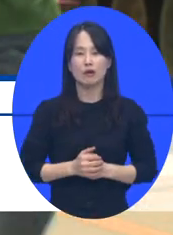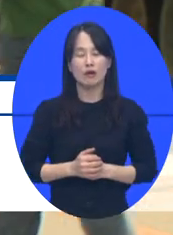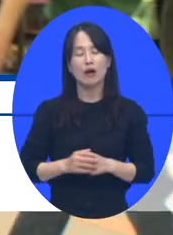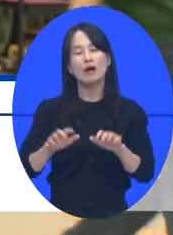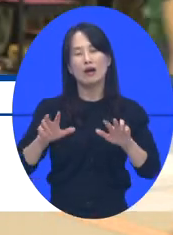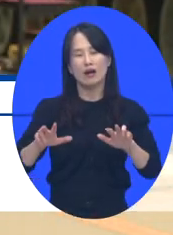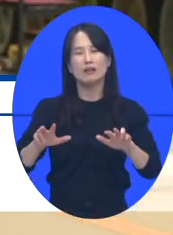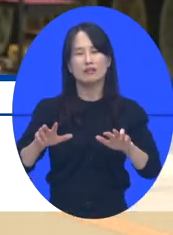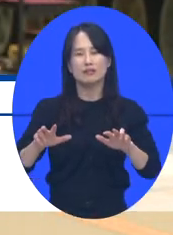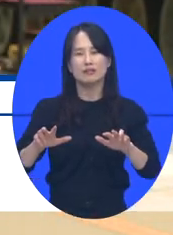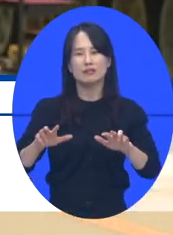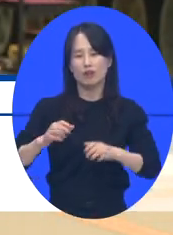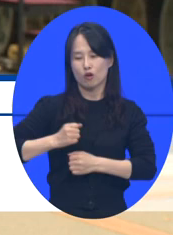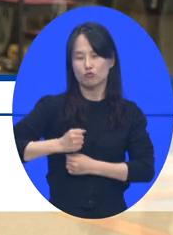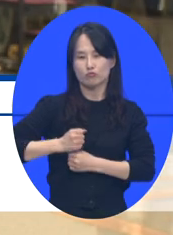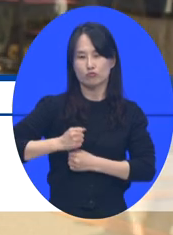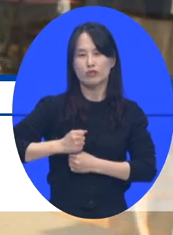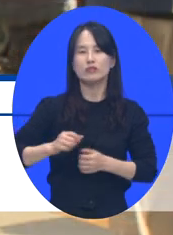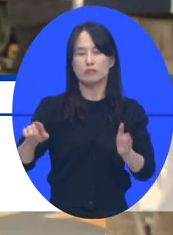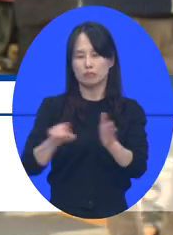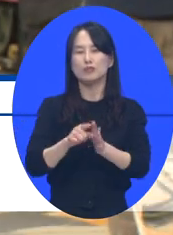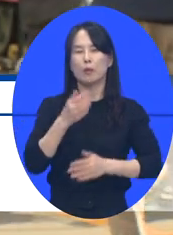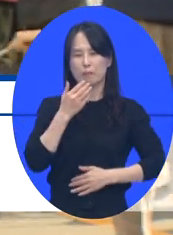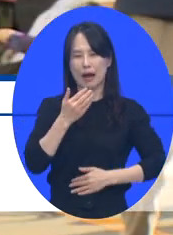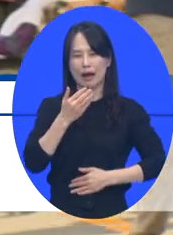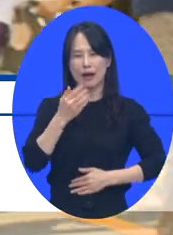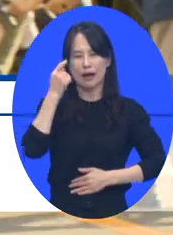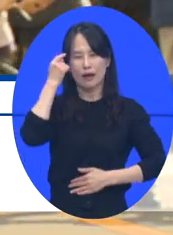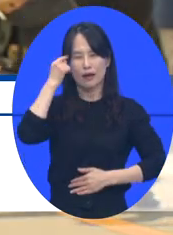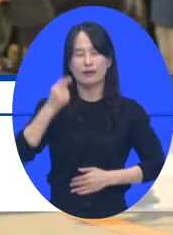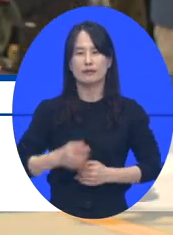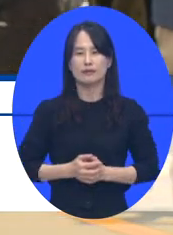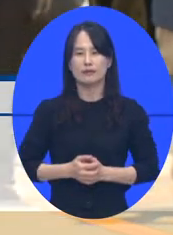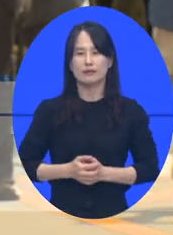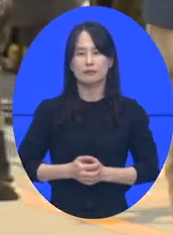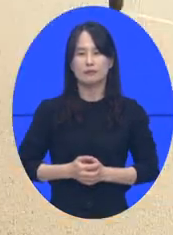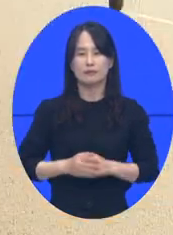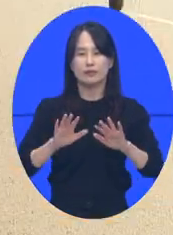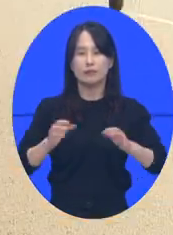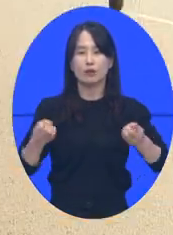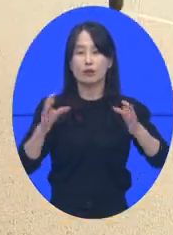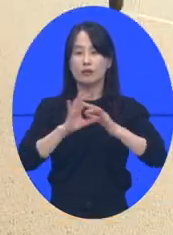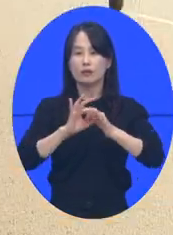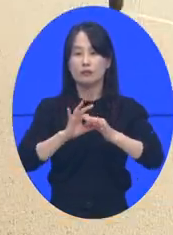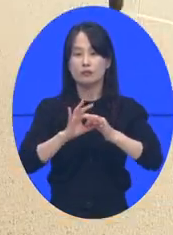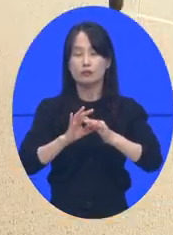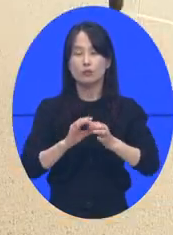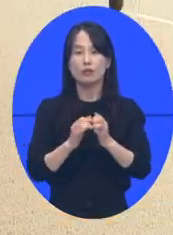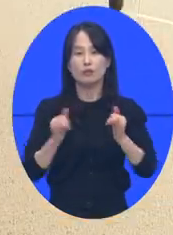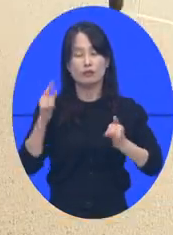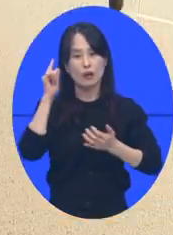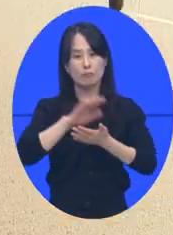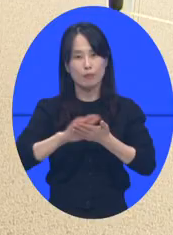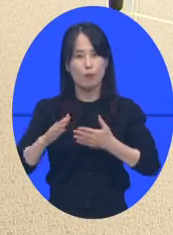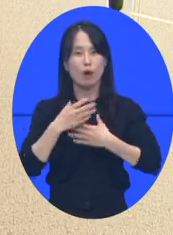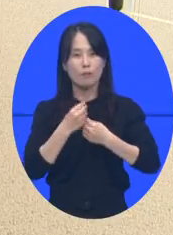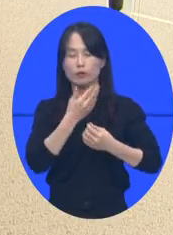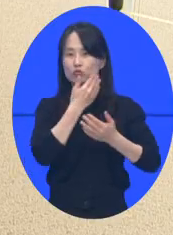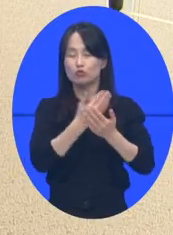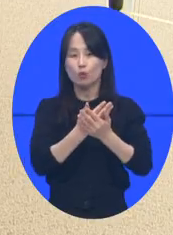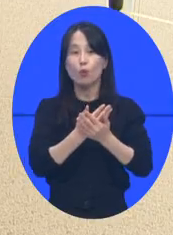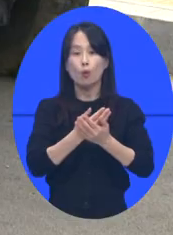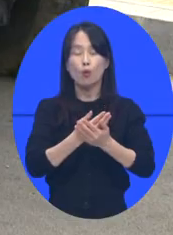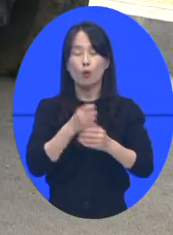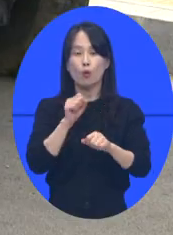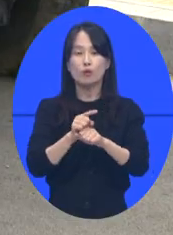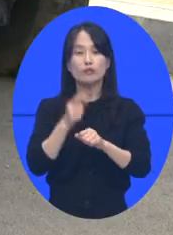이런 장비를 보고 이제 국방을 믿어도 되겠구나 경기도는 이번 행사를 통해 도민에게 평화